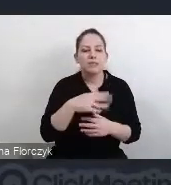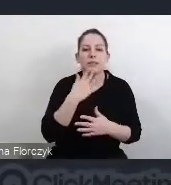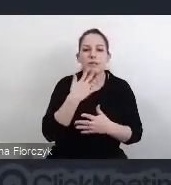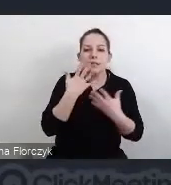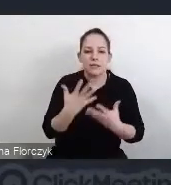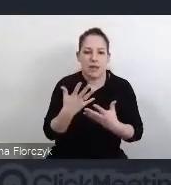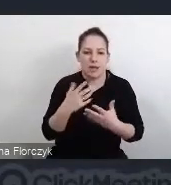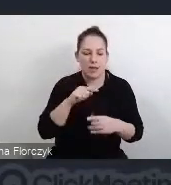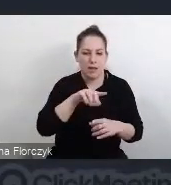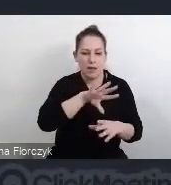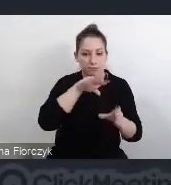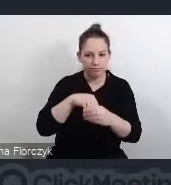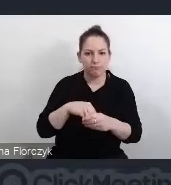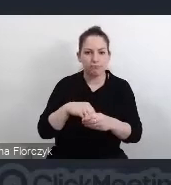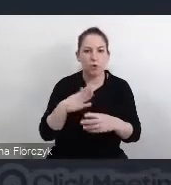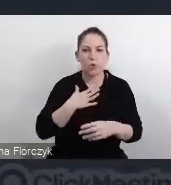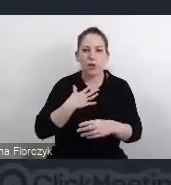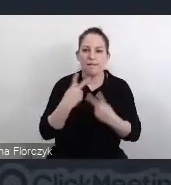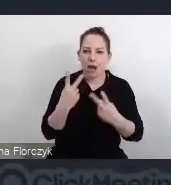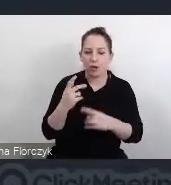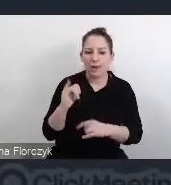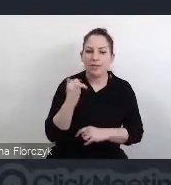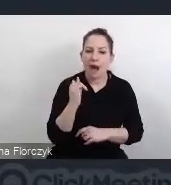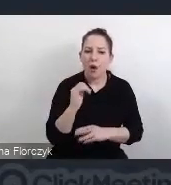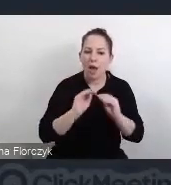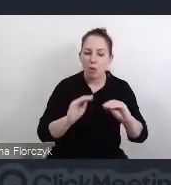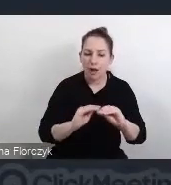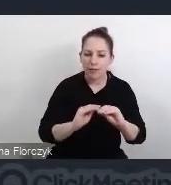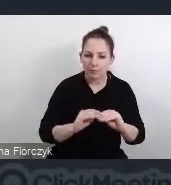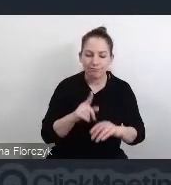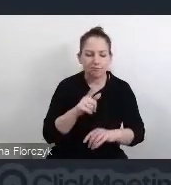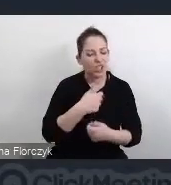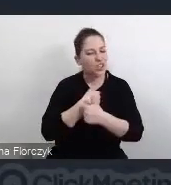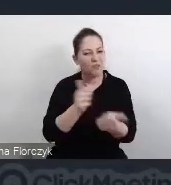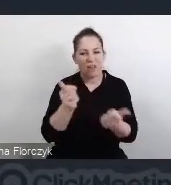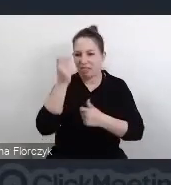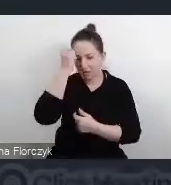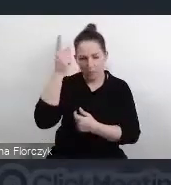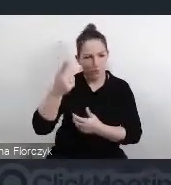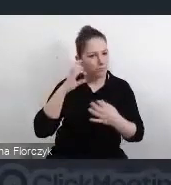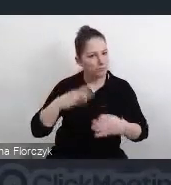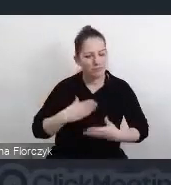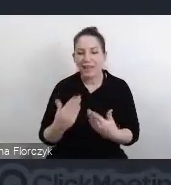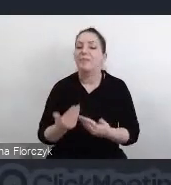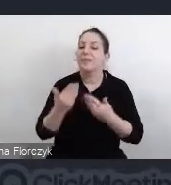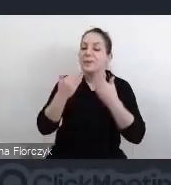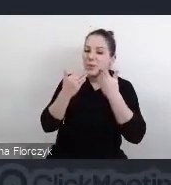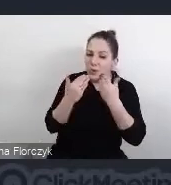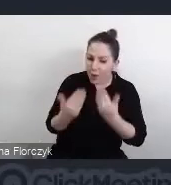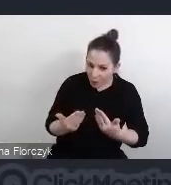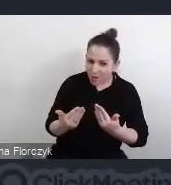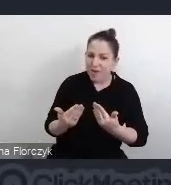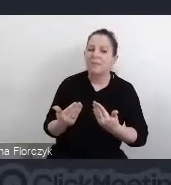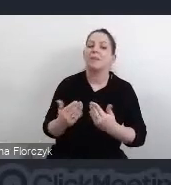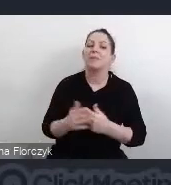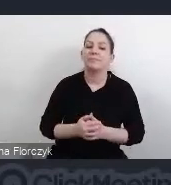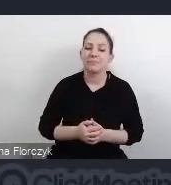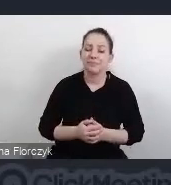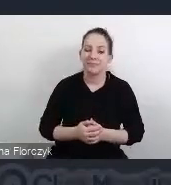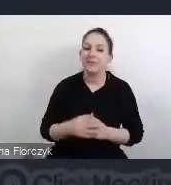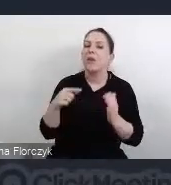którzy kierowali się właśnie jakością edukacji. Więc to jest świetny pomysł, panie burmistrzu. Dziękujemy. I